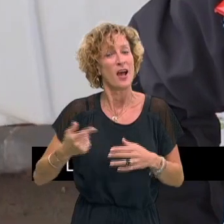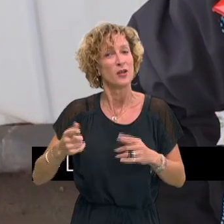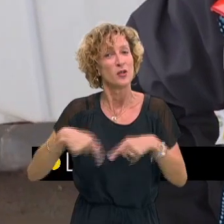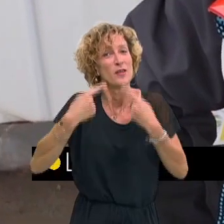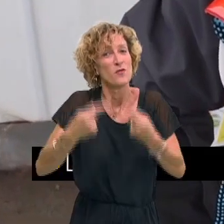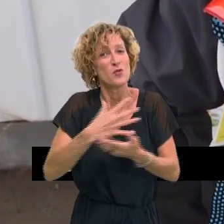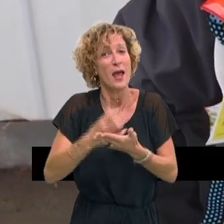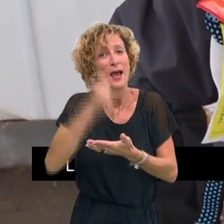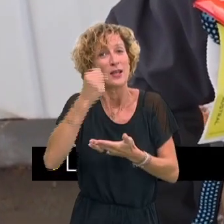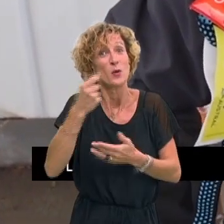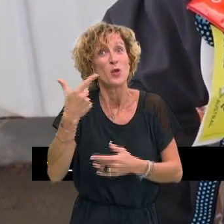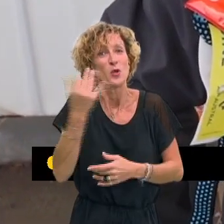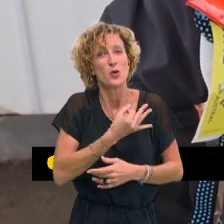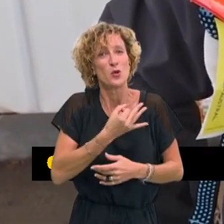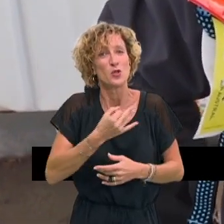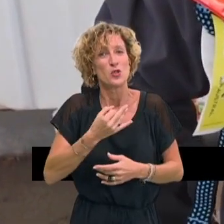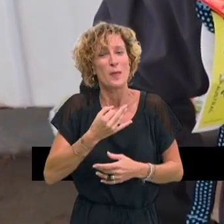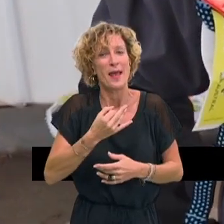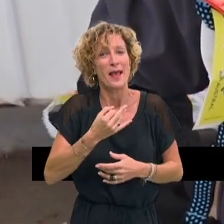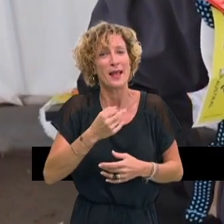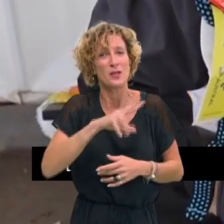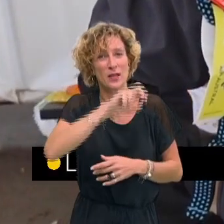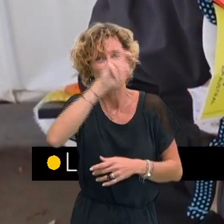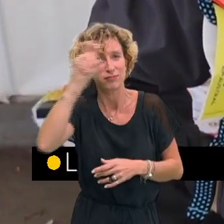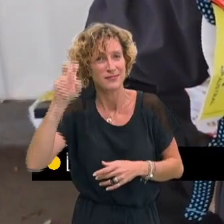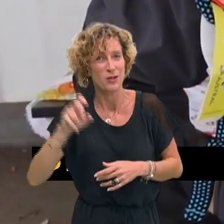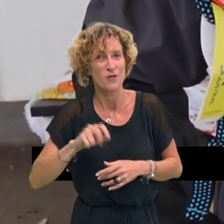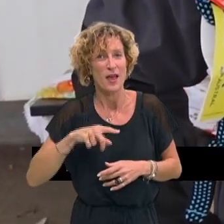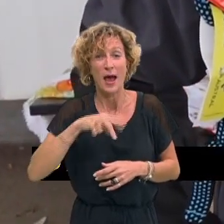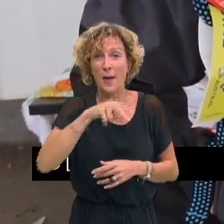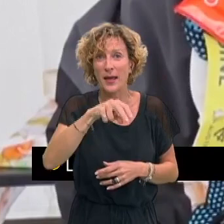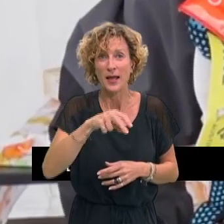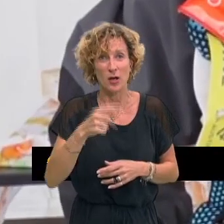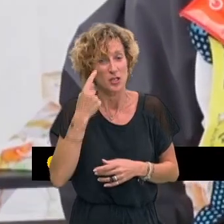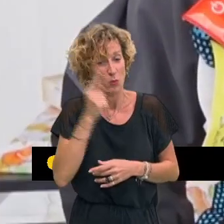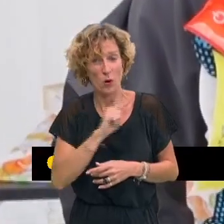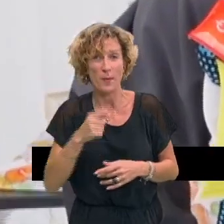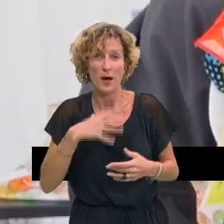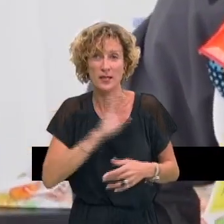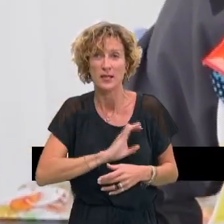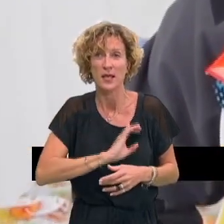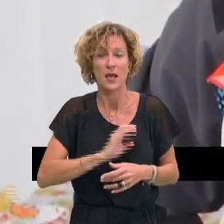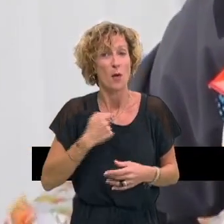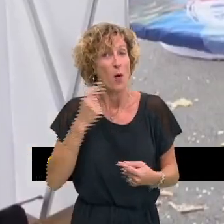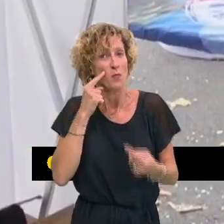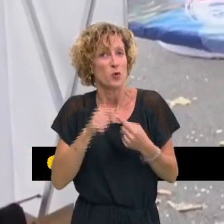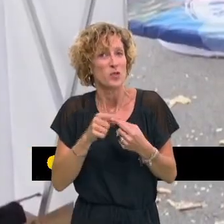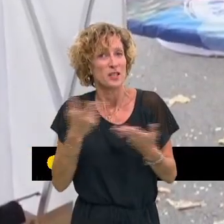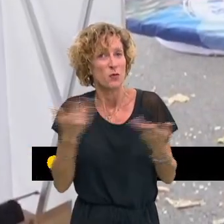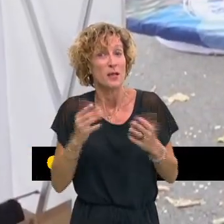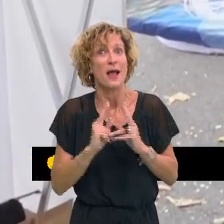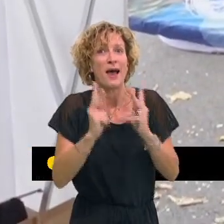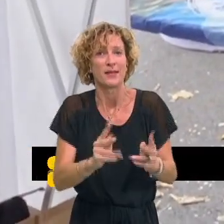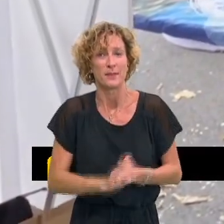2 semaines à pied. Oui. Et puis on s'est dit, voilà, pourquoi pas, on va essayer. La seule chose que je me fixe, c'est d'arriver. J'ai fait